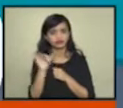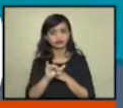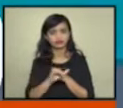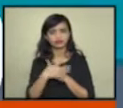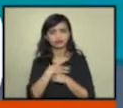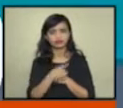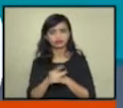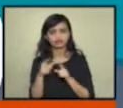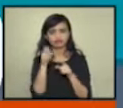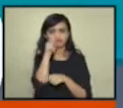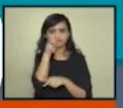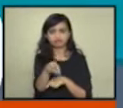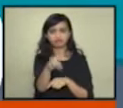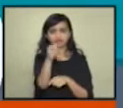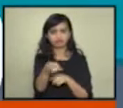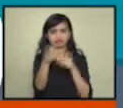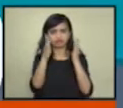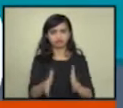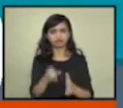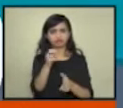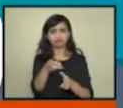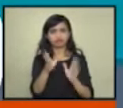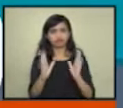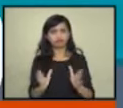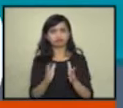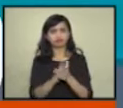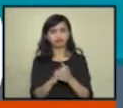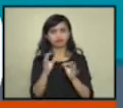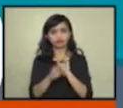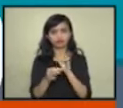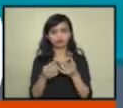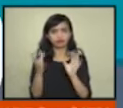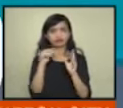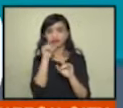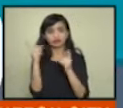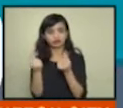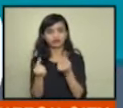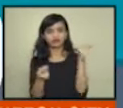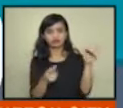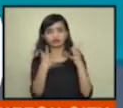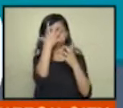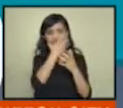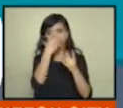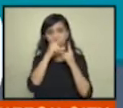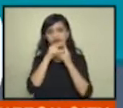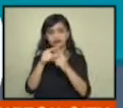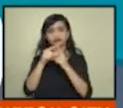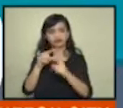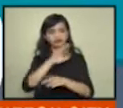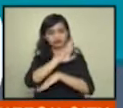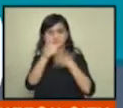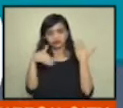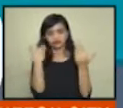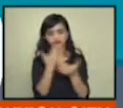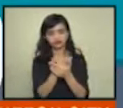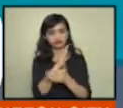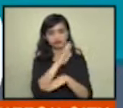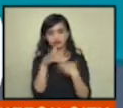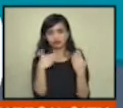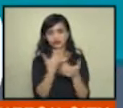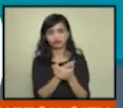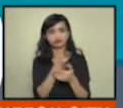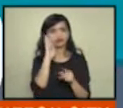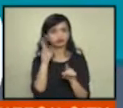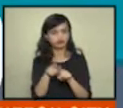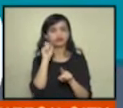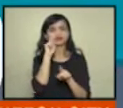po. Diktador? Kapag hindi mo ginawa, magagalit siya, magmumura na siya. Lahat po ng mga